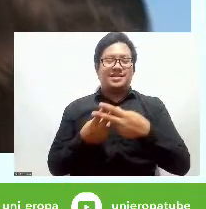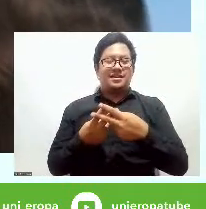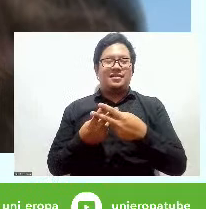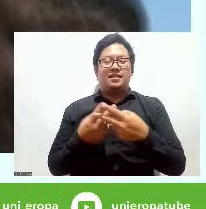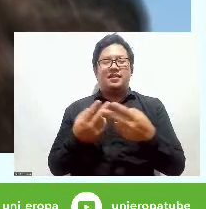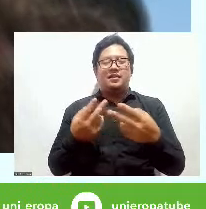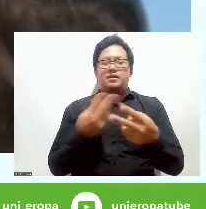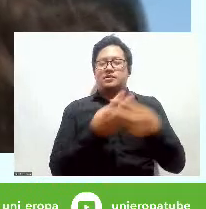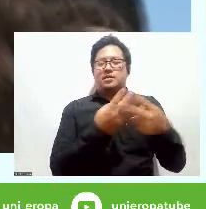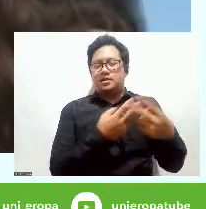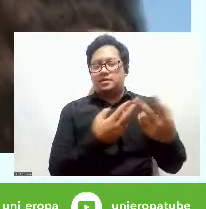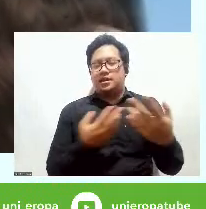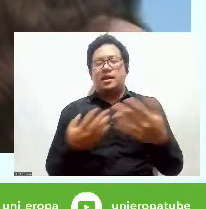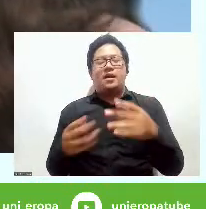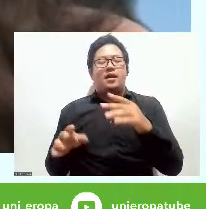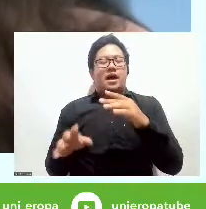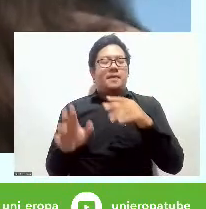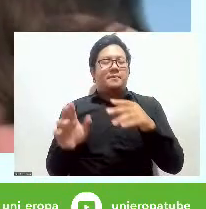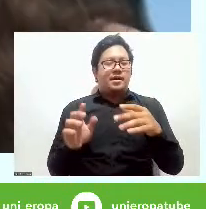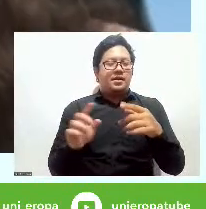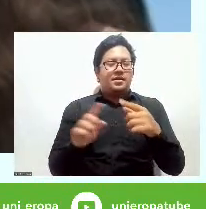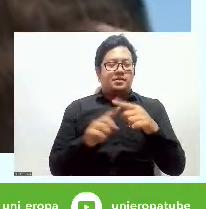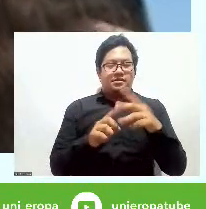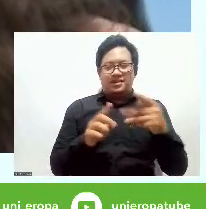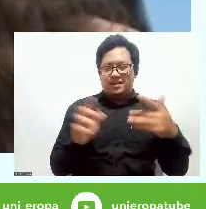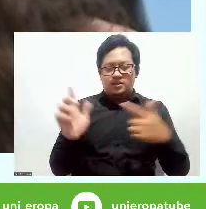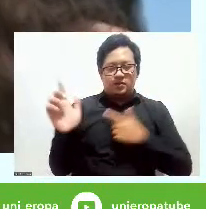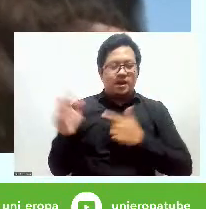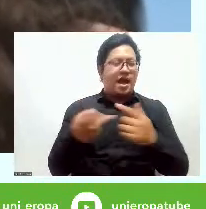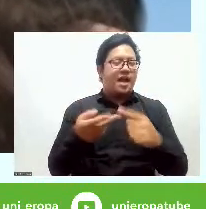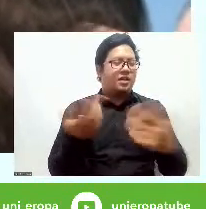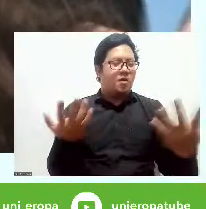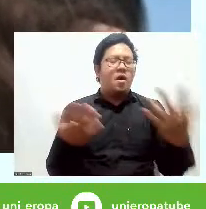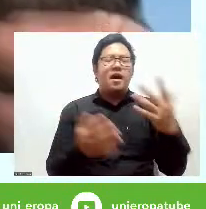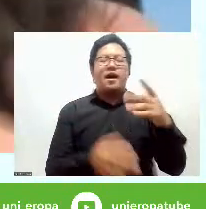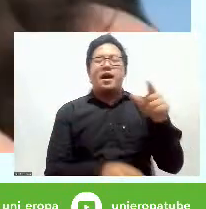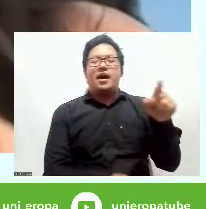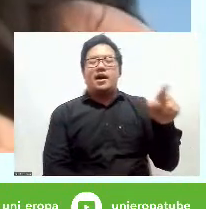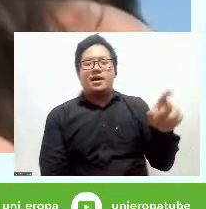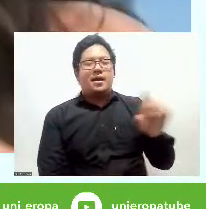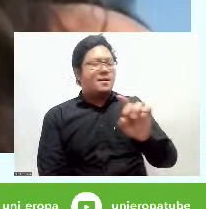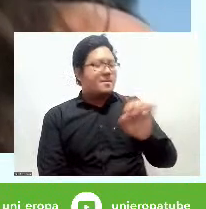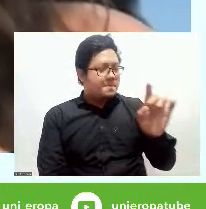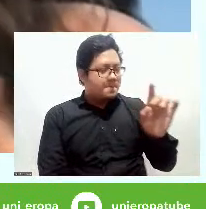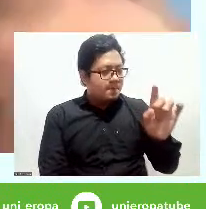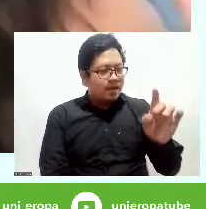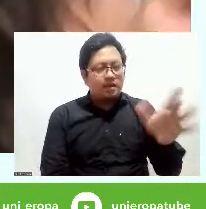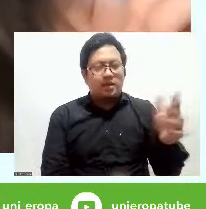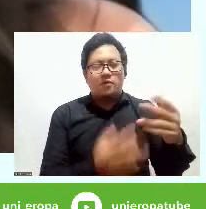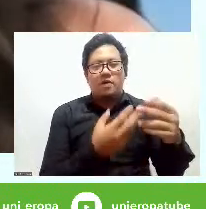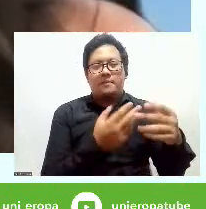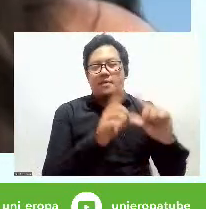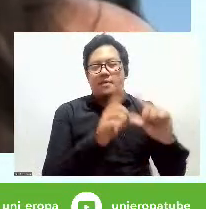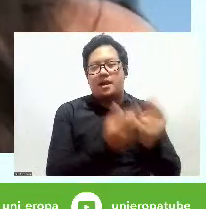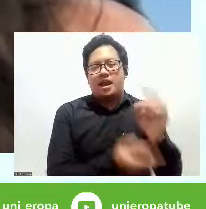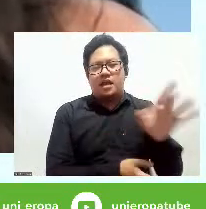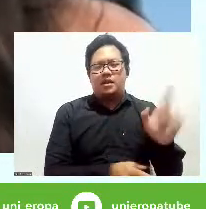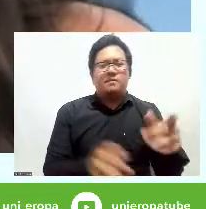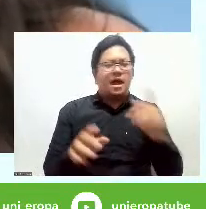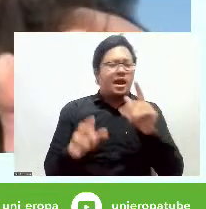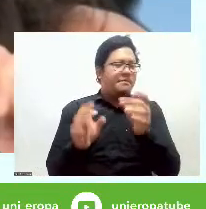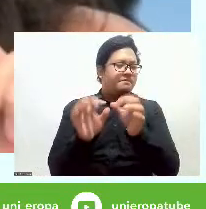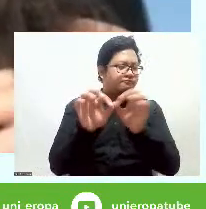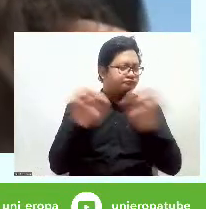ya Mulai Lahm stretch good good news nya bawa aku bisa menjadi agen perubahan itu